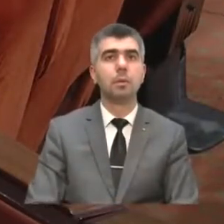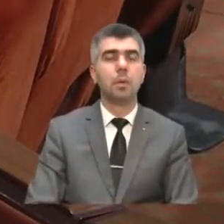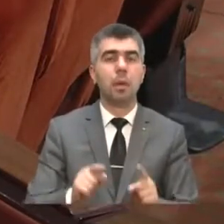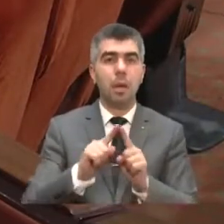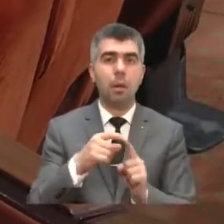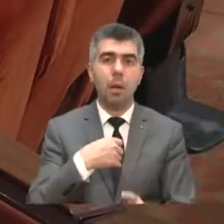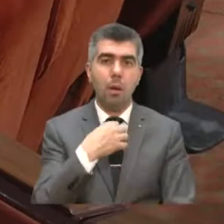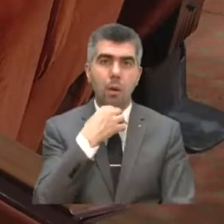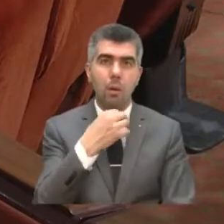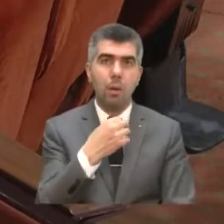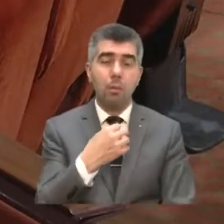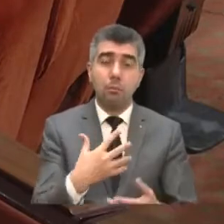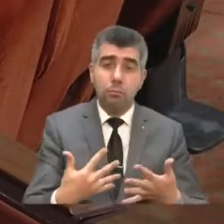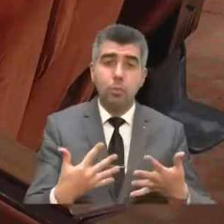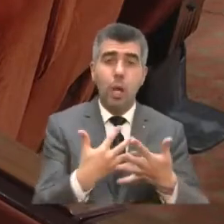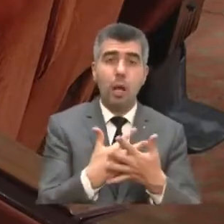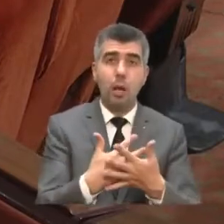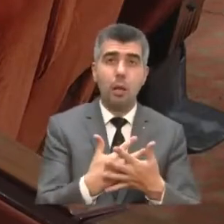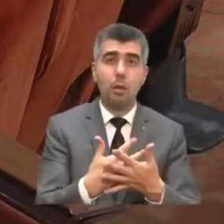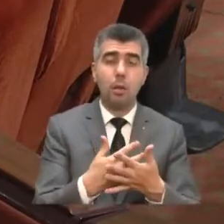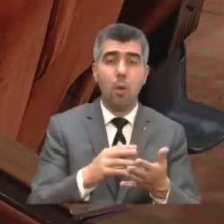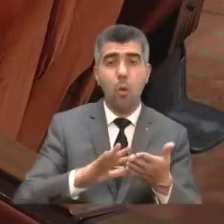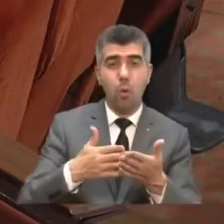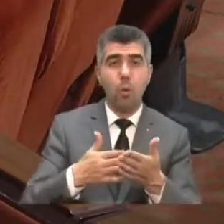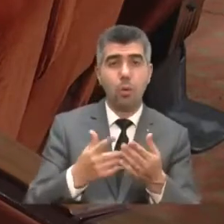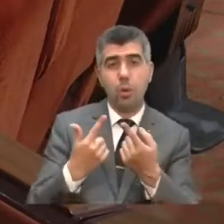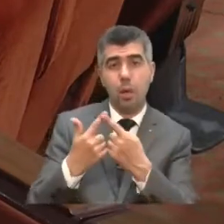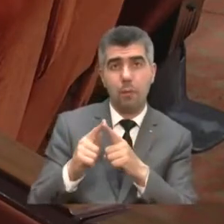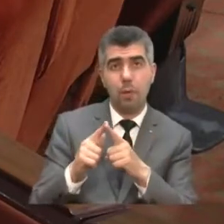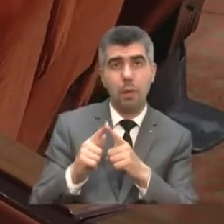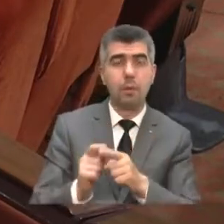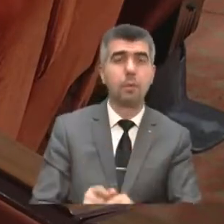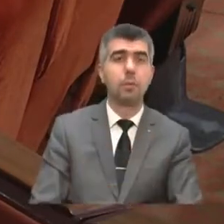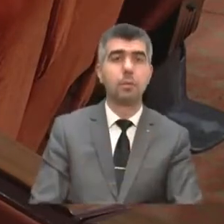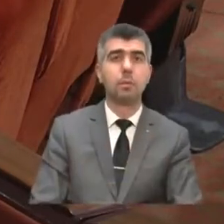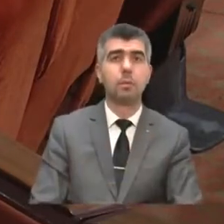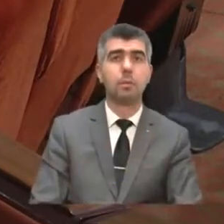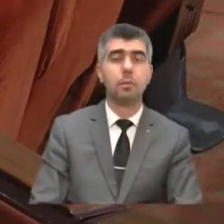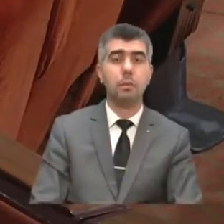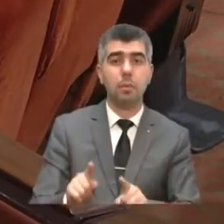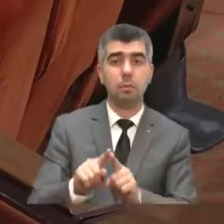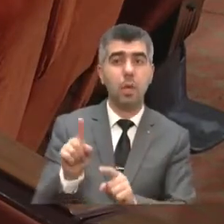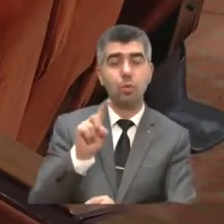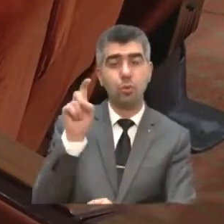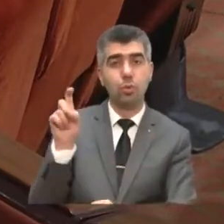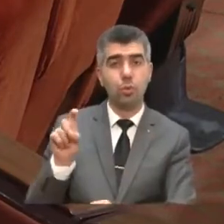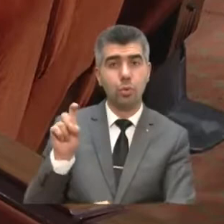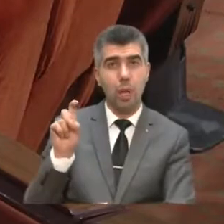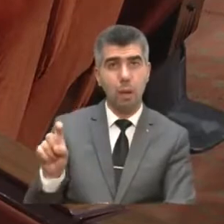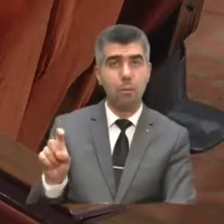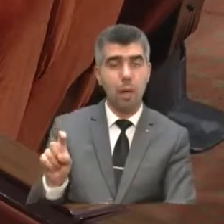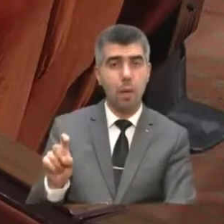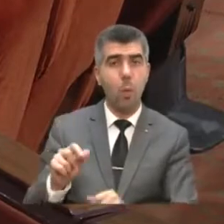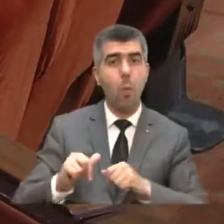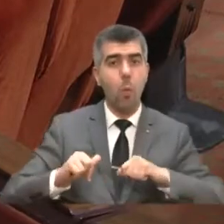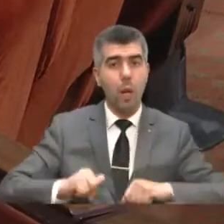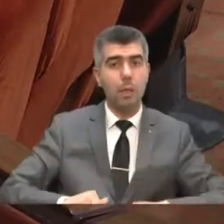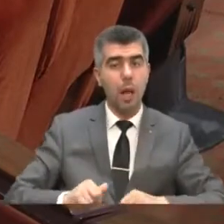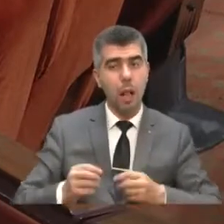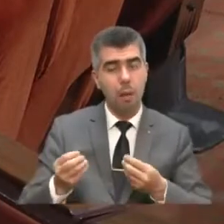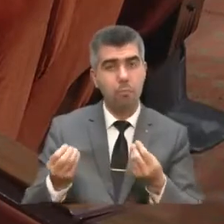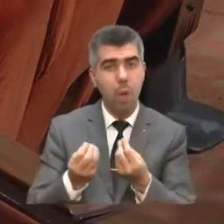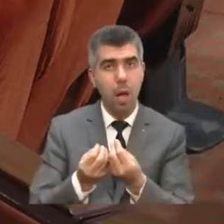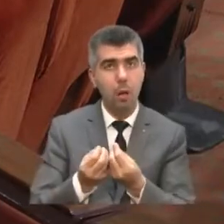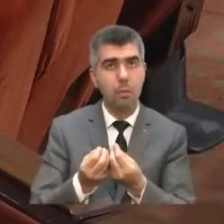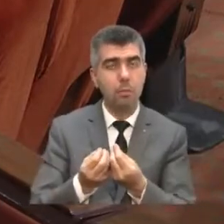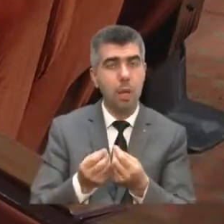المفهوم ديال هاد الشراكه ما بين القطاعات المركزيه والجماعات المحليه اساسي جدا، وهذا